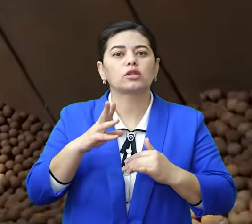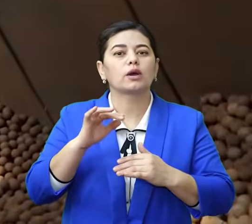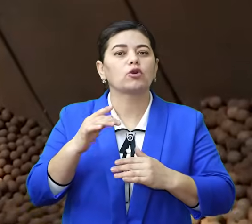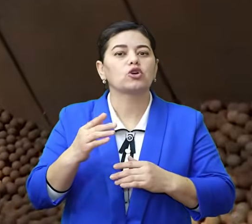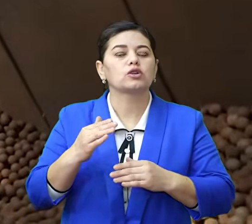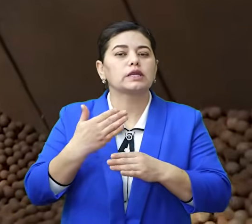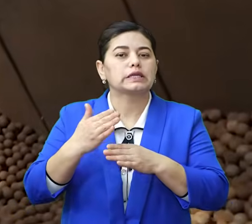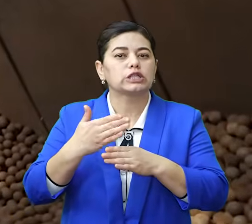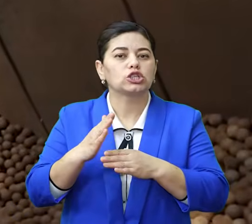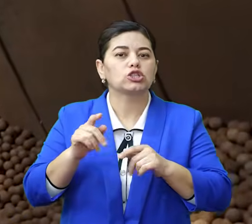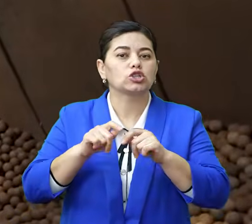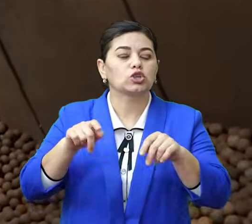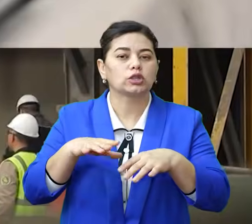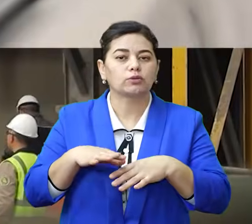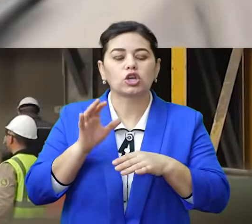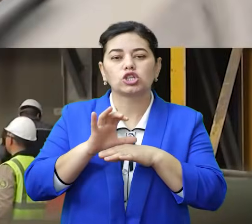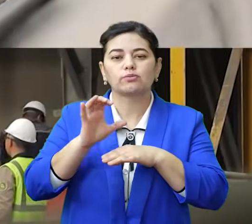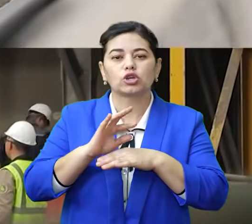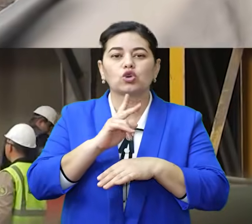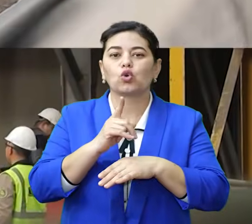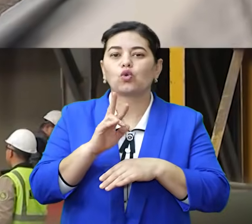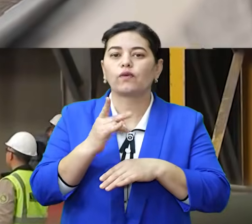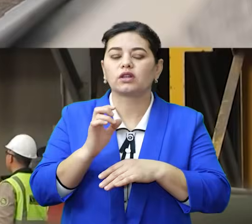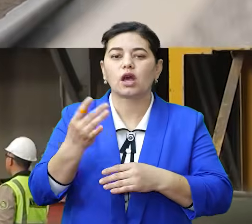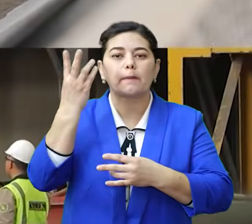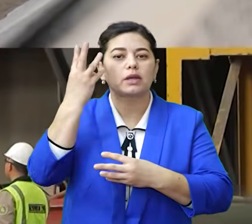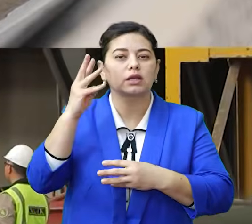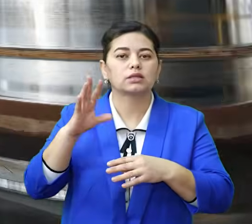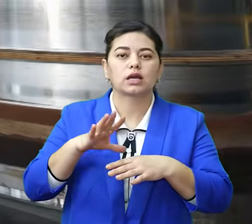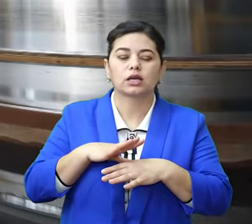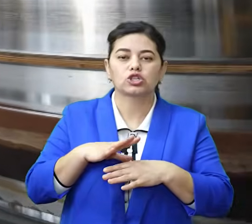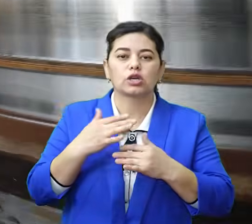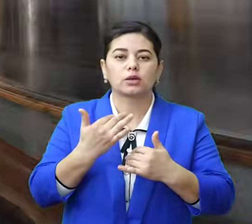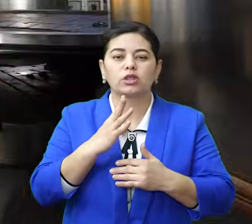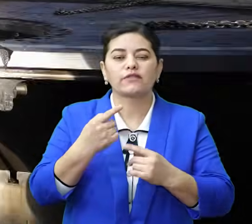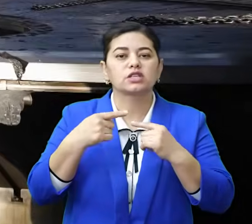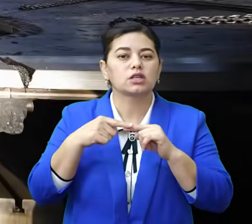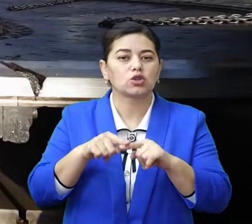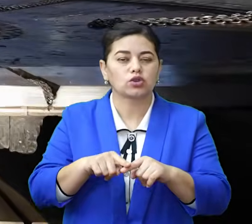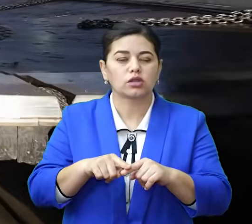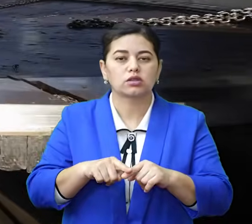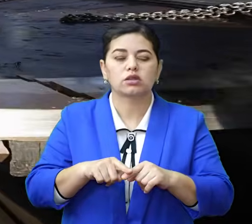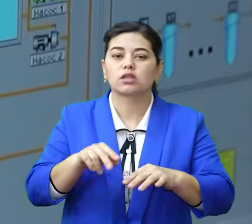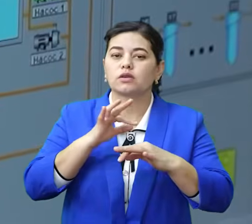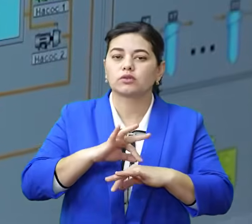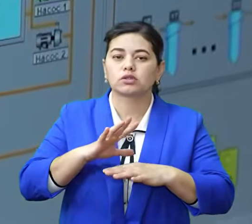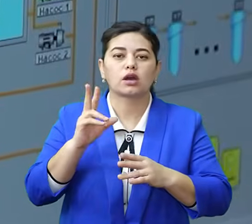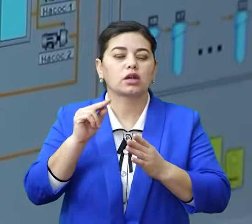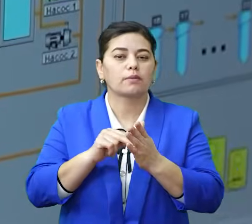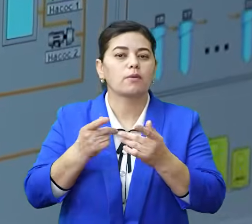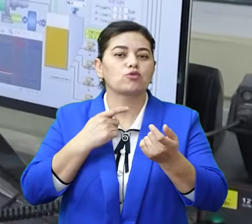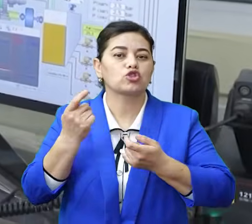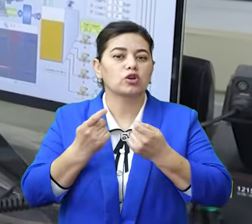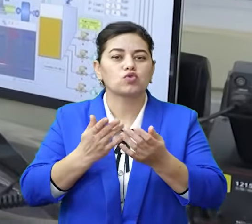tamoyillari izchil joriy etilmoqda. Ishlab chiqarish quvvatlarini modernizatsiya qilish, zamonaviy texnologiyalarni tatbiq etish, raqamli